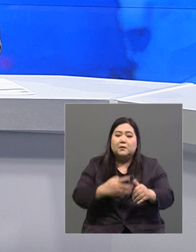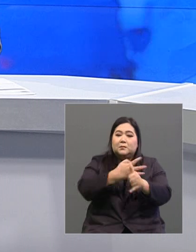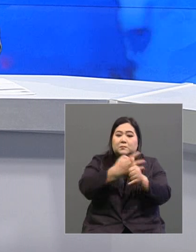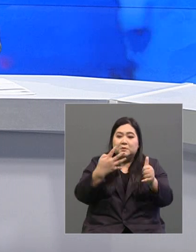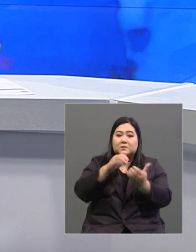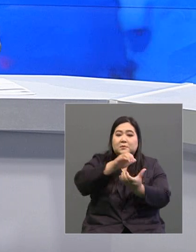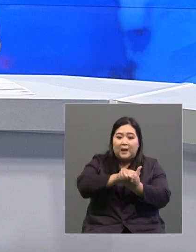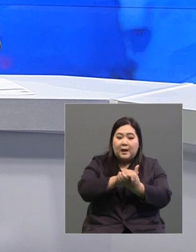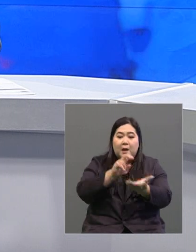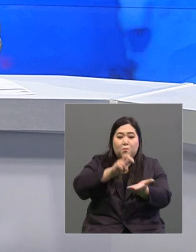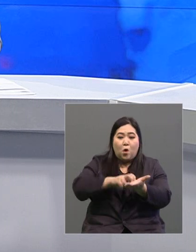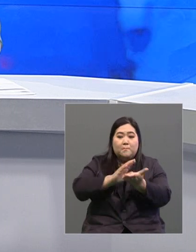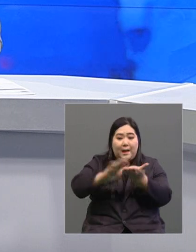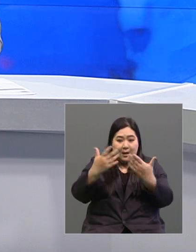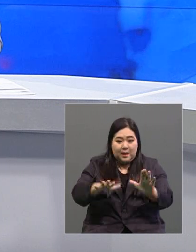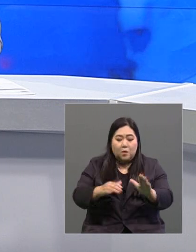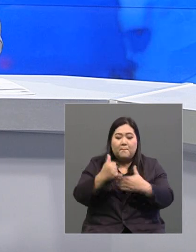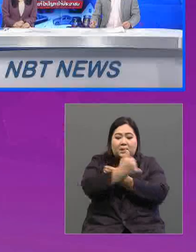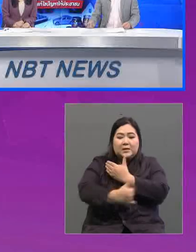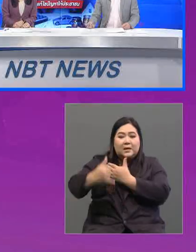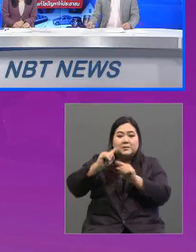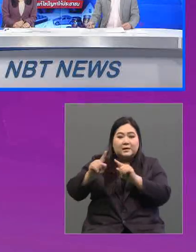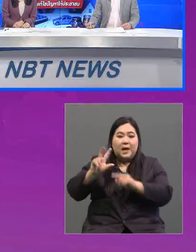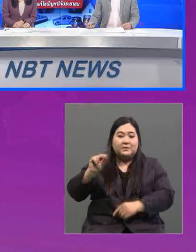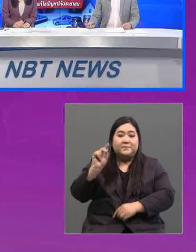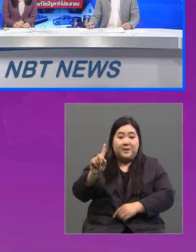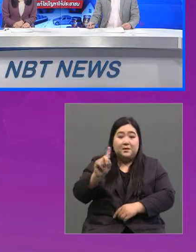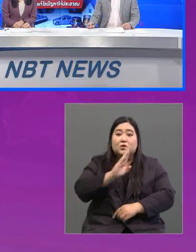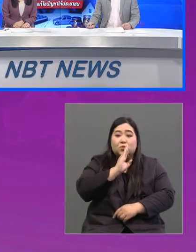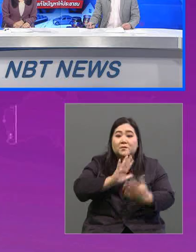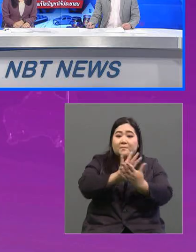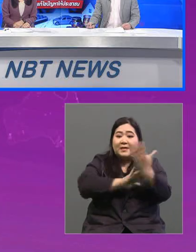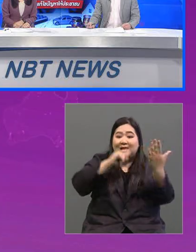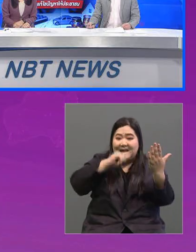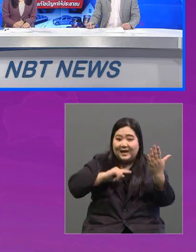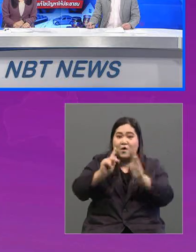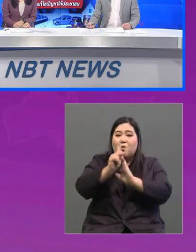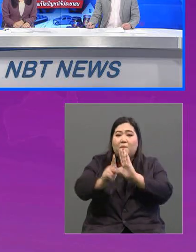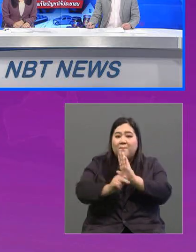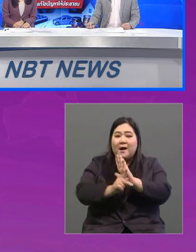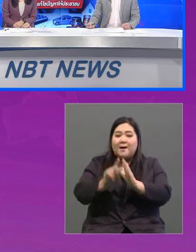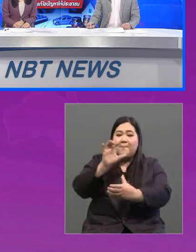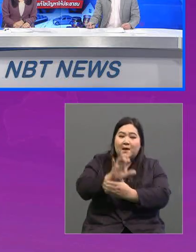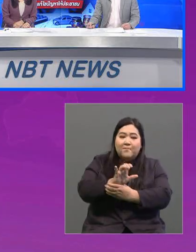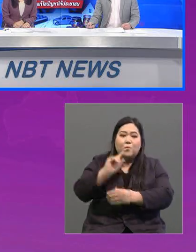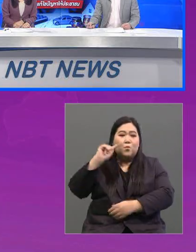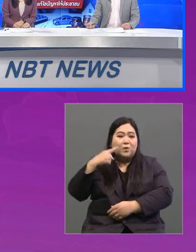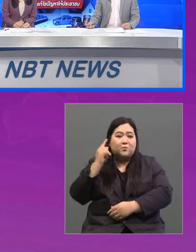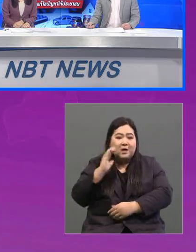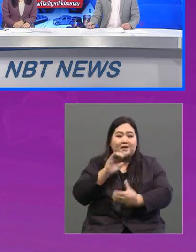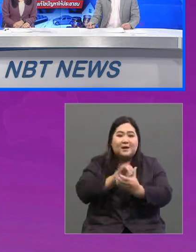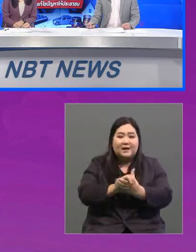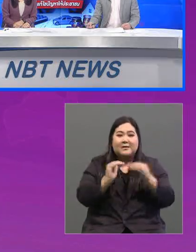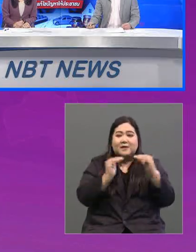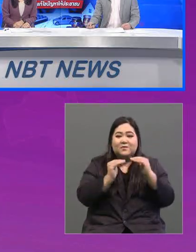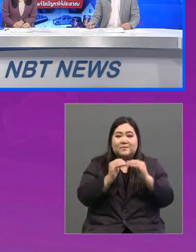หลายทางเพศเนี่ยประมาณ 31ประเทศด้วยกันนะฮะซึ่งหากประเทศไทยเนี่ยสามารถที่จะบังคับใช้กฎหมายสมรสเท่าเทียมกัน